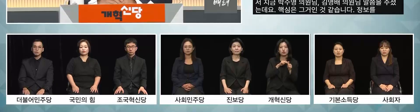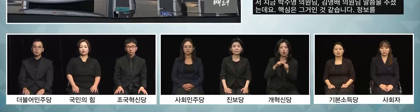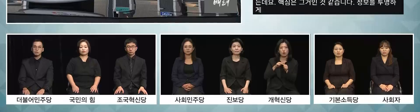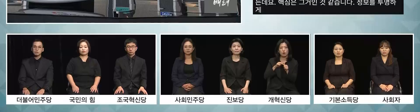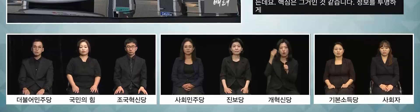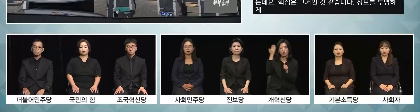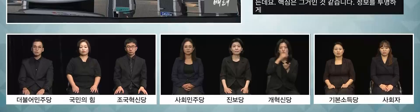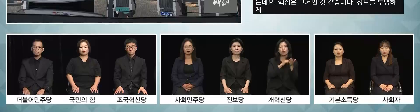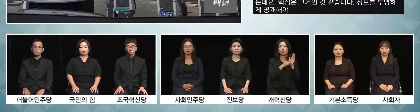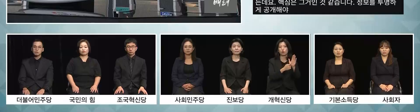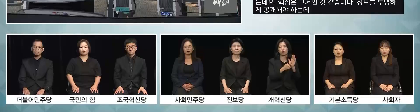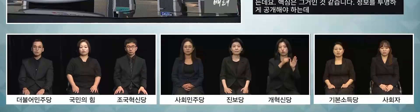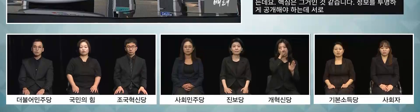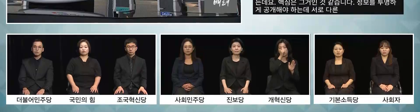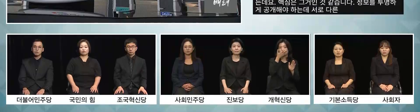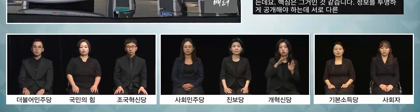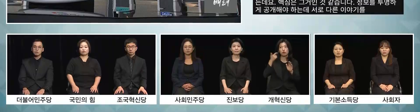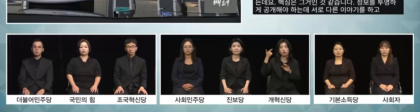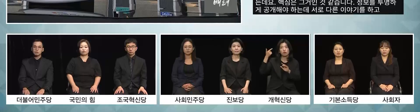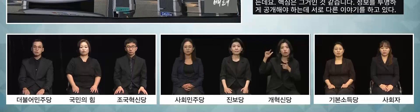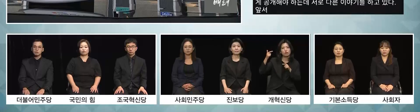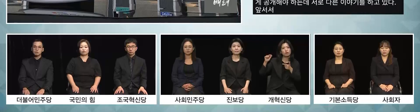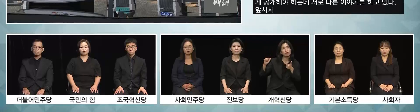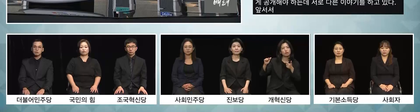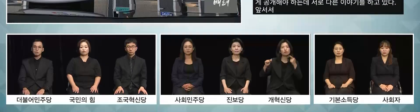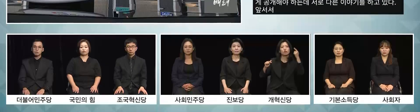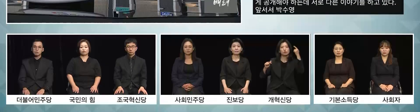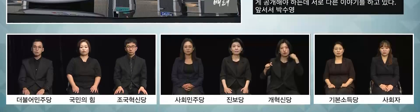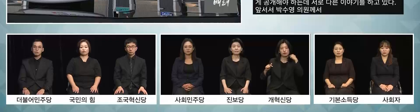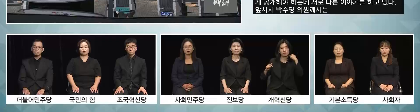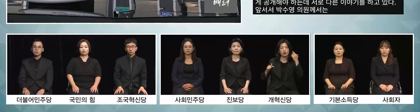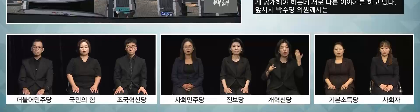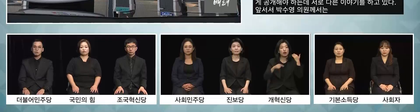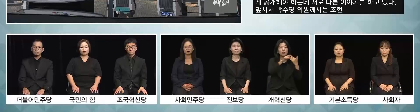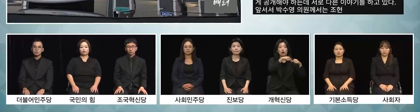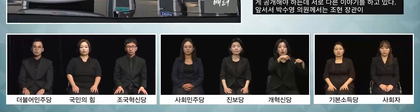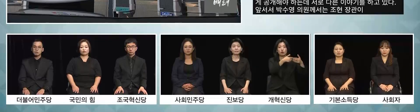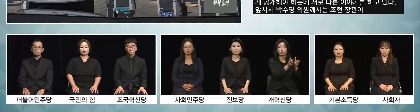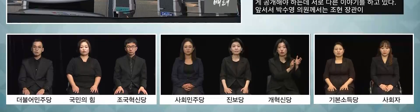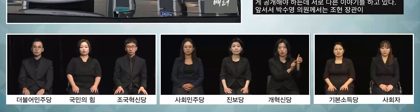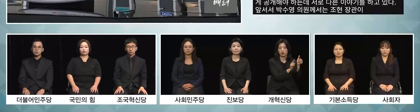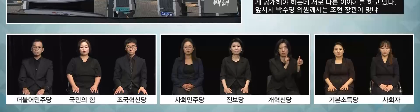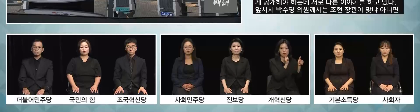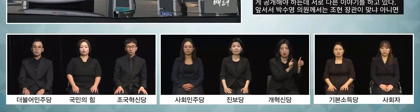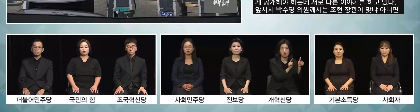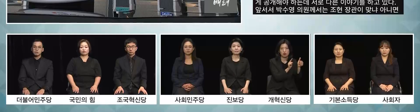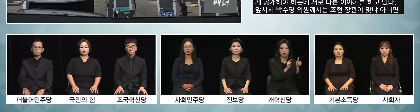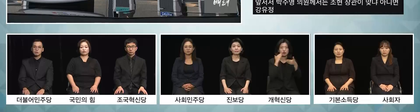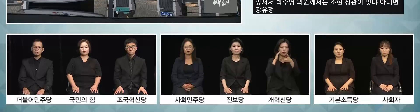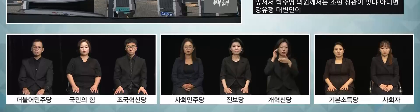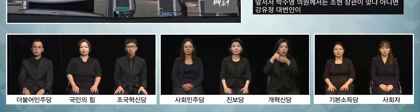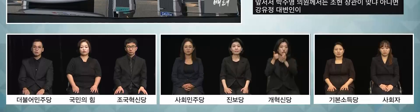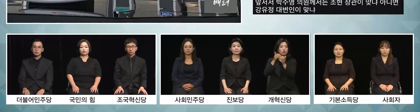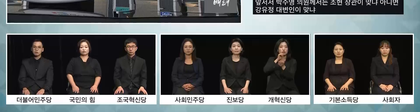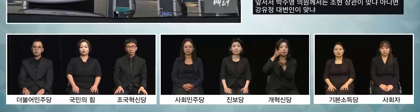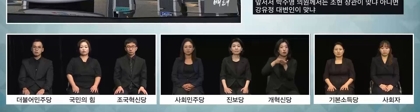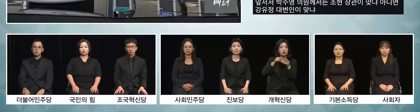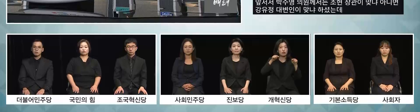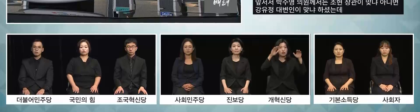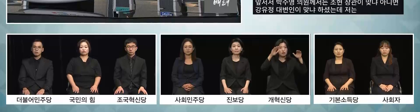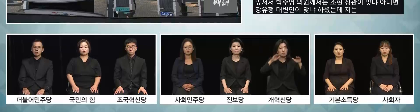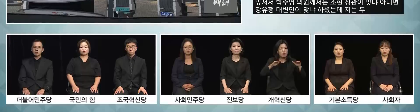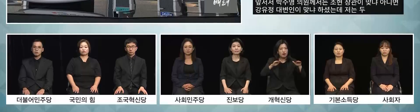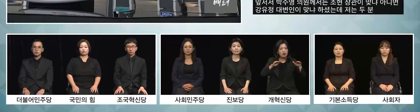이야기를 하고 있다. 앞서서 박수영 의원님께서는 조현 장관이 맞냐 아니면 강유정 대변인이 맞냐 그러셨는데 저는 두 분 다 좀 믿기가